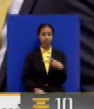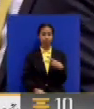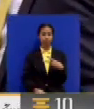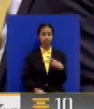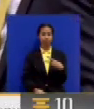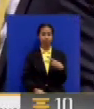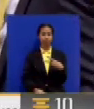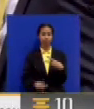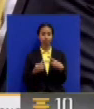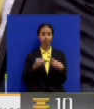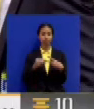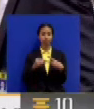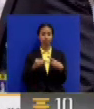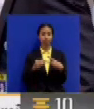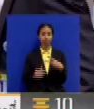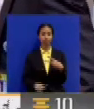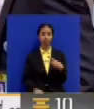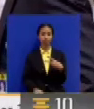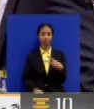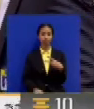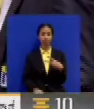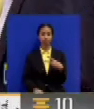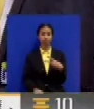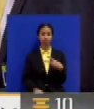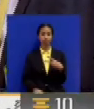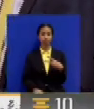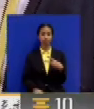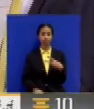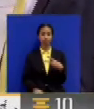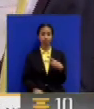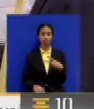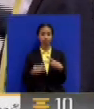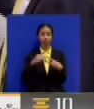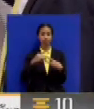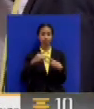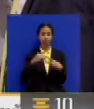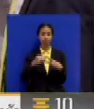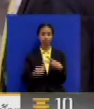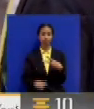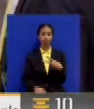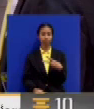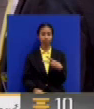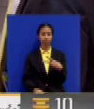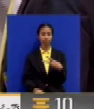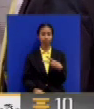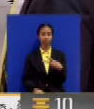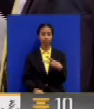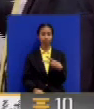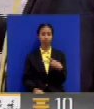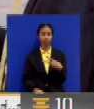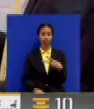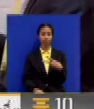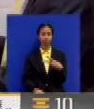ขอเลื่อนออกไปเลย คุณก็พร้อมที่สุดคุณจะเป็นรัฐบาลอยู่รอมาล่อแล้ว แล้วก็ไปเป็นมาคือก็ถกเถียงทุกที่คุณก็ชูมือนู่นนี่อยากจะอภิ